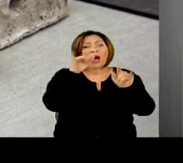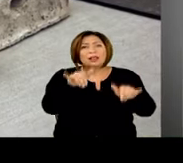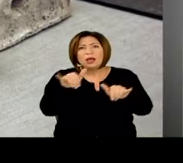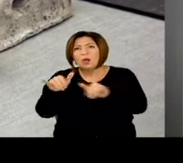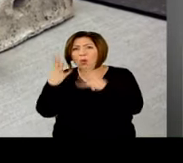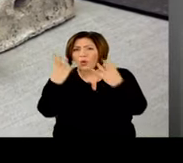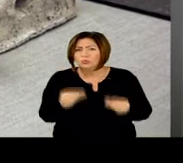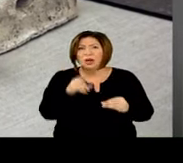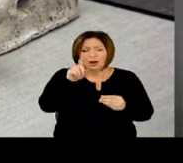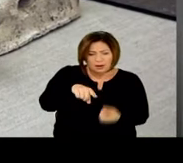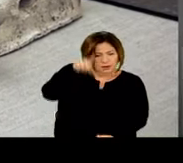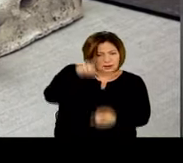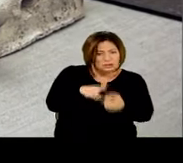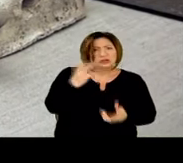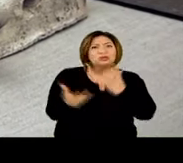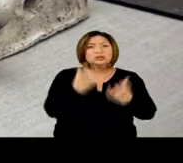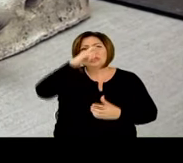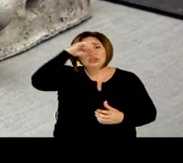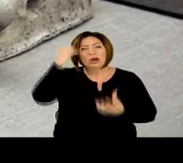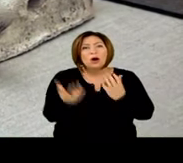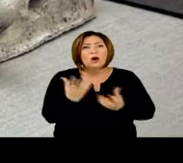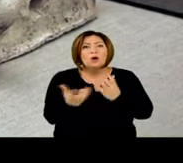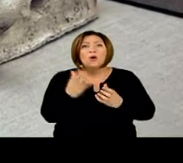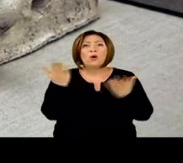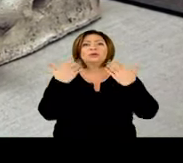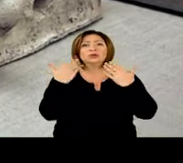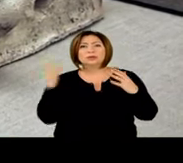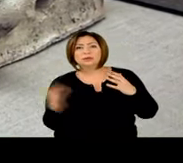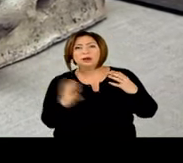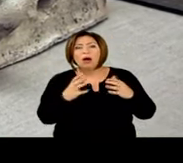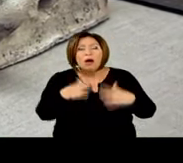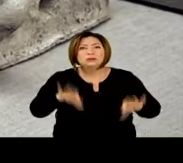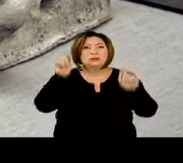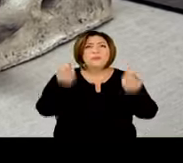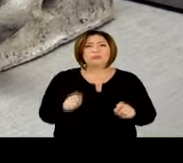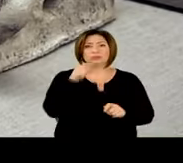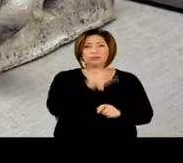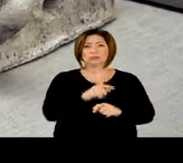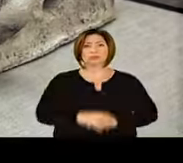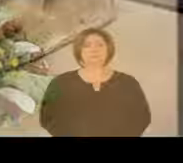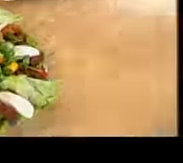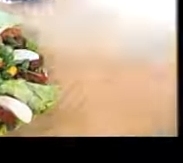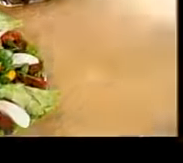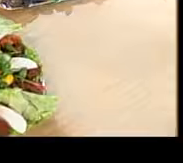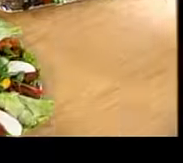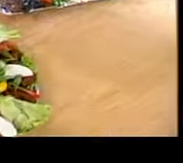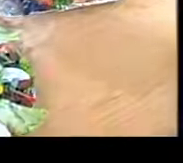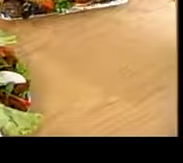bulunan açıklığın ateşin canlı kalması için yakıta oksijen verecek şekilde düzenlendiği anlaşılmıştır.